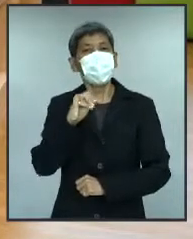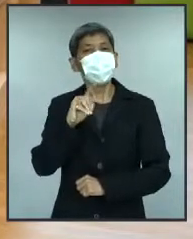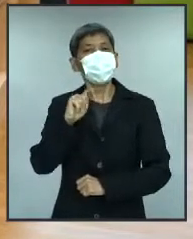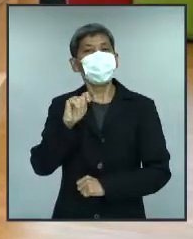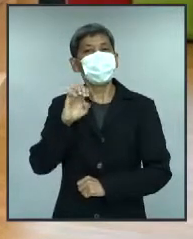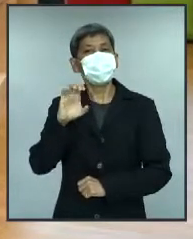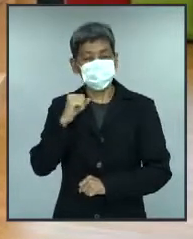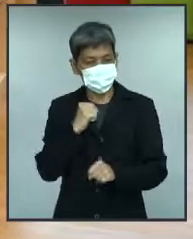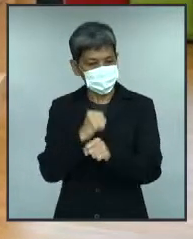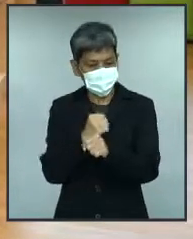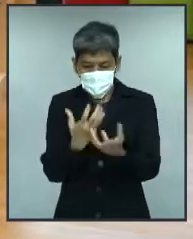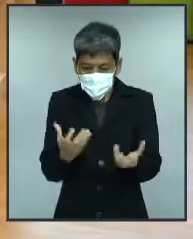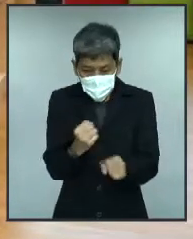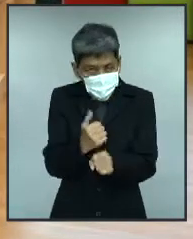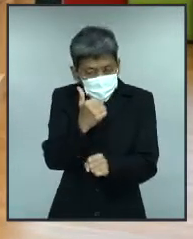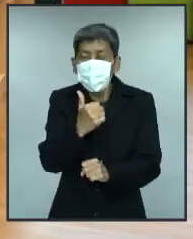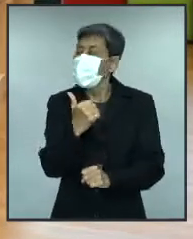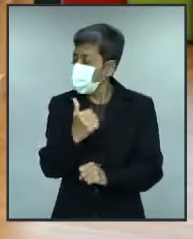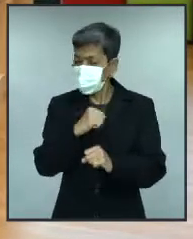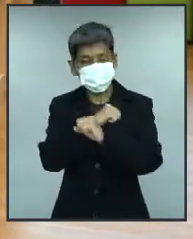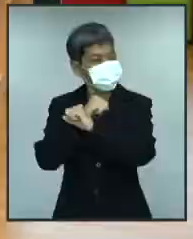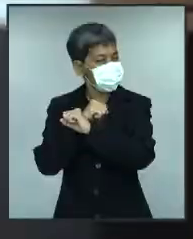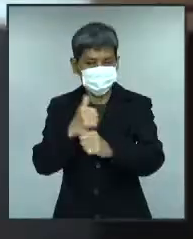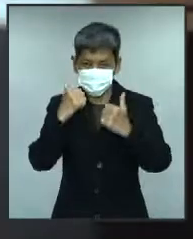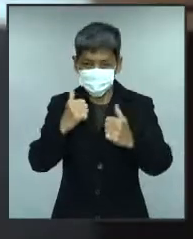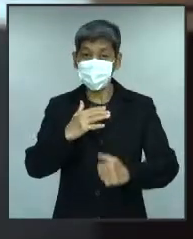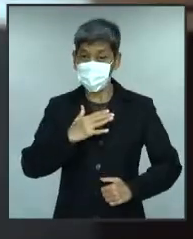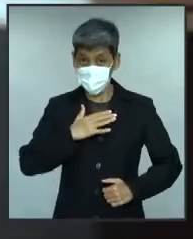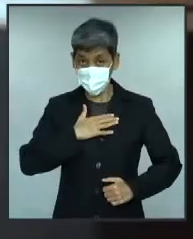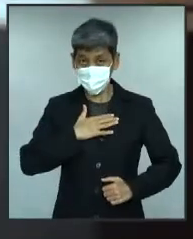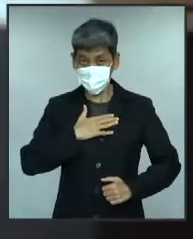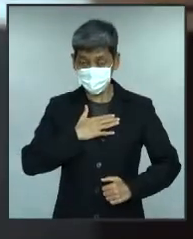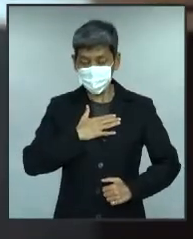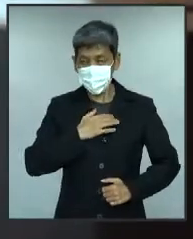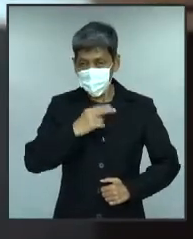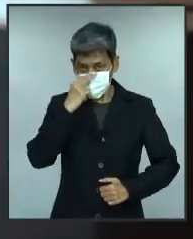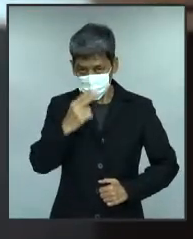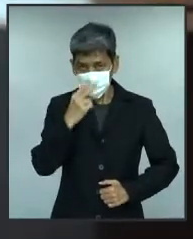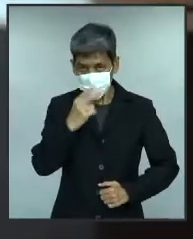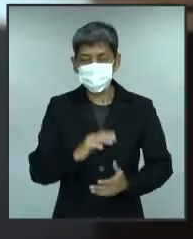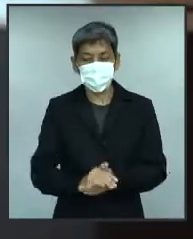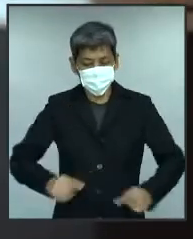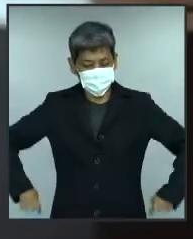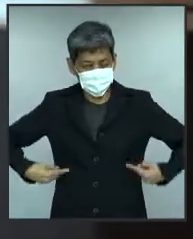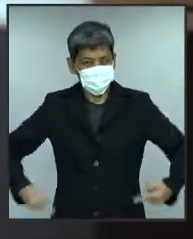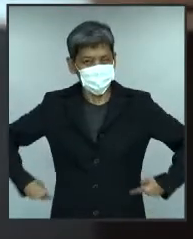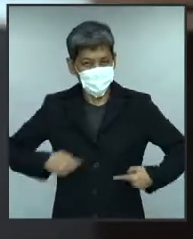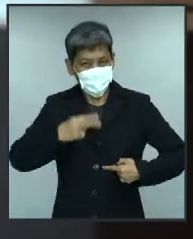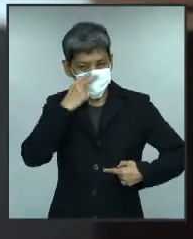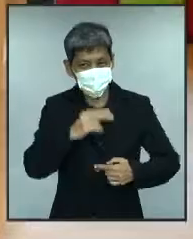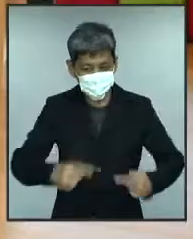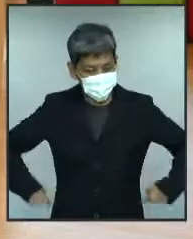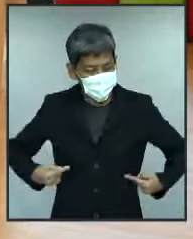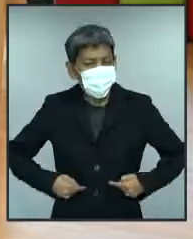M-Tech ทำชิ้นงานออกมานะมั่นใจได้เลยว่าปลอดภัยแน่นอนเดี๋ยวผมจะพาคุณผู้ชมไปพบกับรถเข็นของท่านอาจารย์